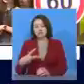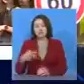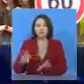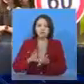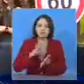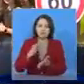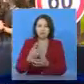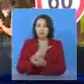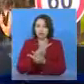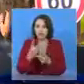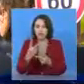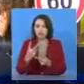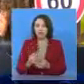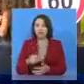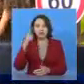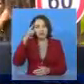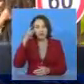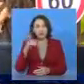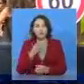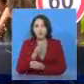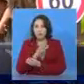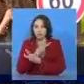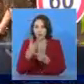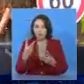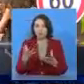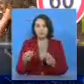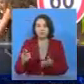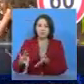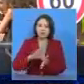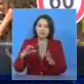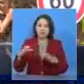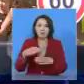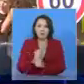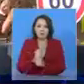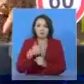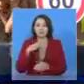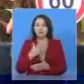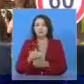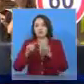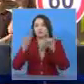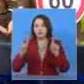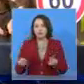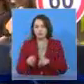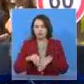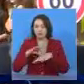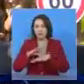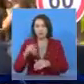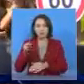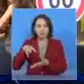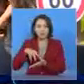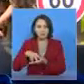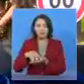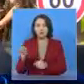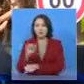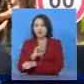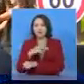жылдамдықты сектеу туралы ескерту белгілерін көрсетіп, және де жылдамдықты азайту туралы арнайы плакаттармен жол жиегінде тұрып, осы